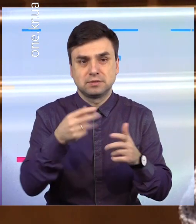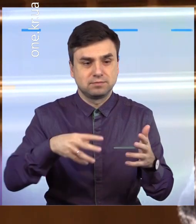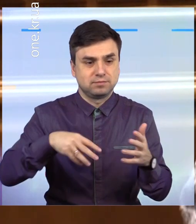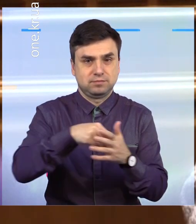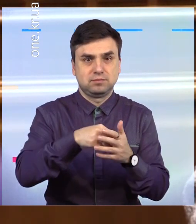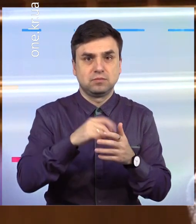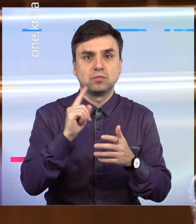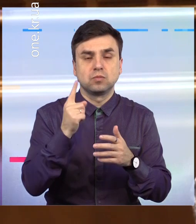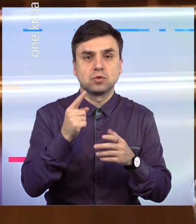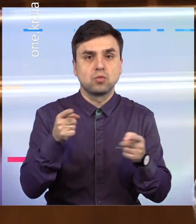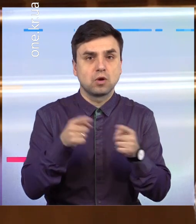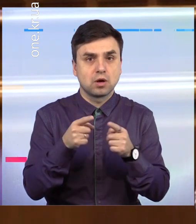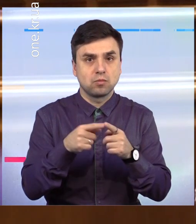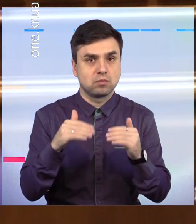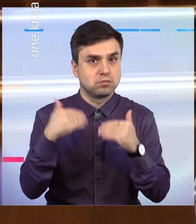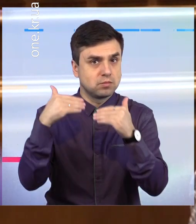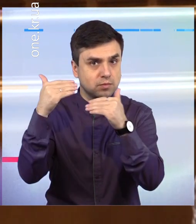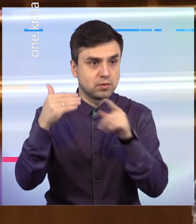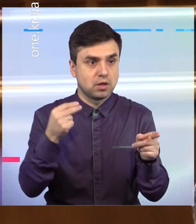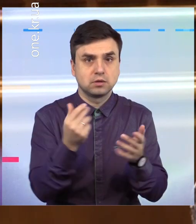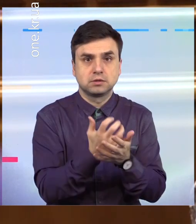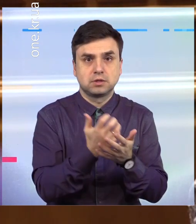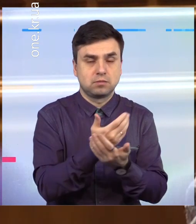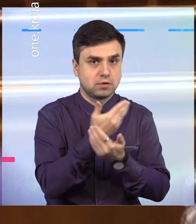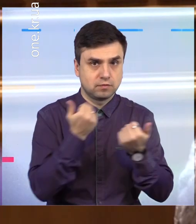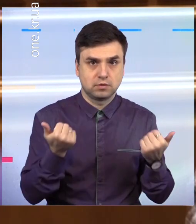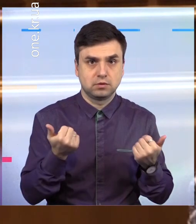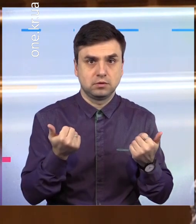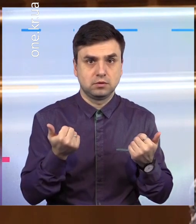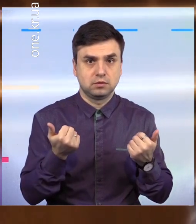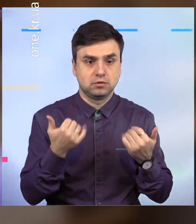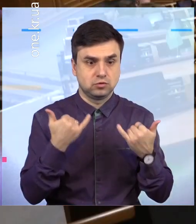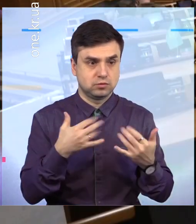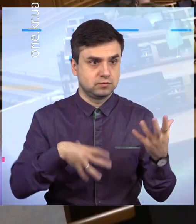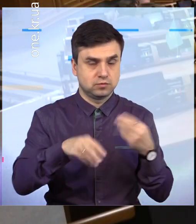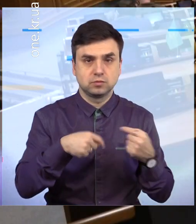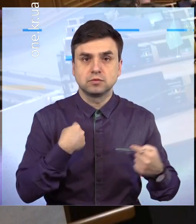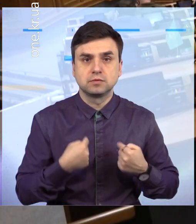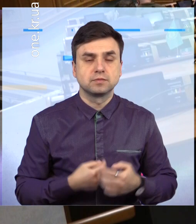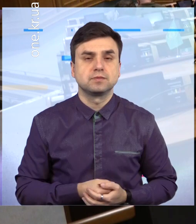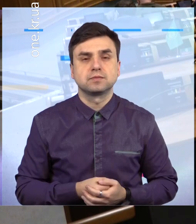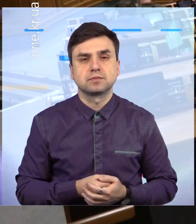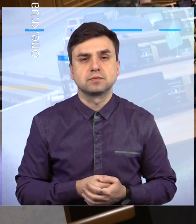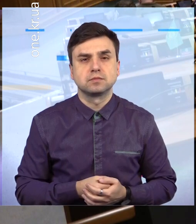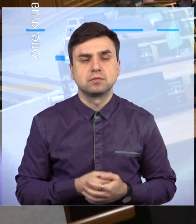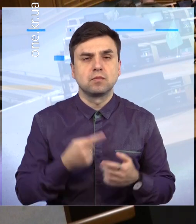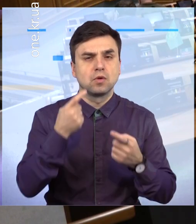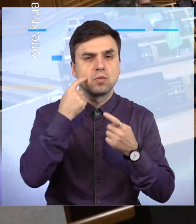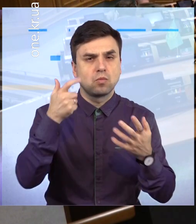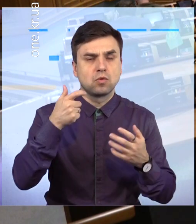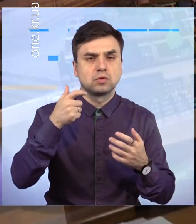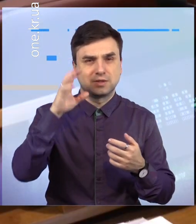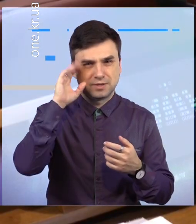с ростом тарифов, которые мы уже понесли, понесем. Більшість криворізьких депутатів підтримали